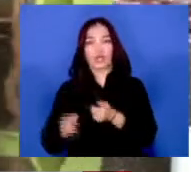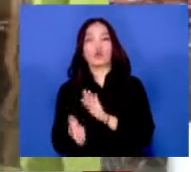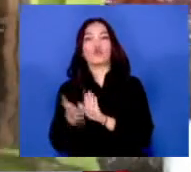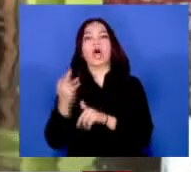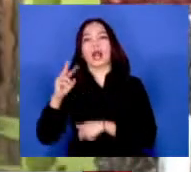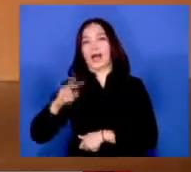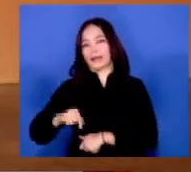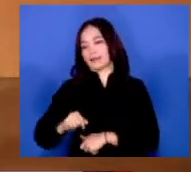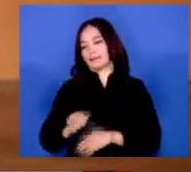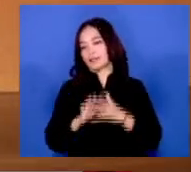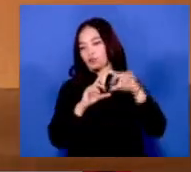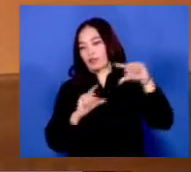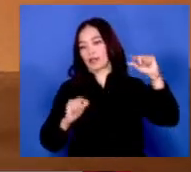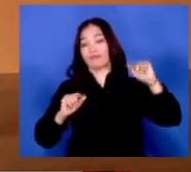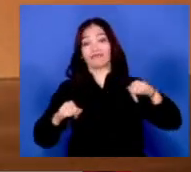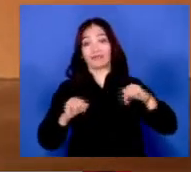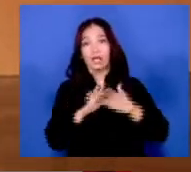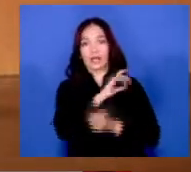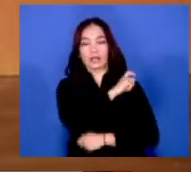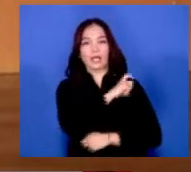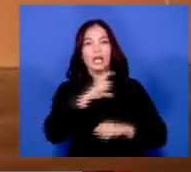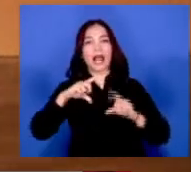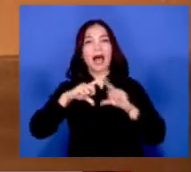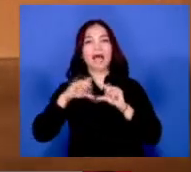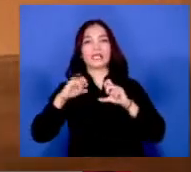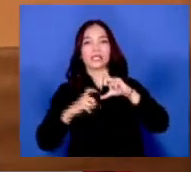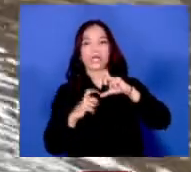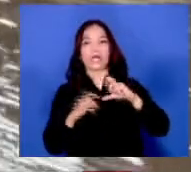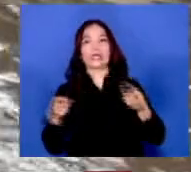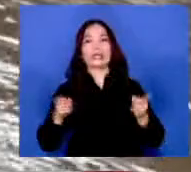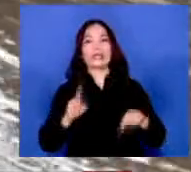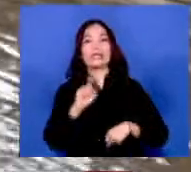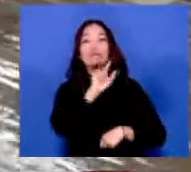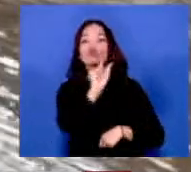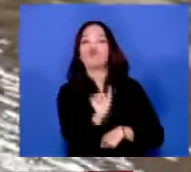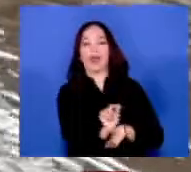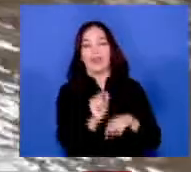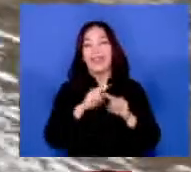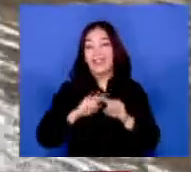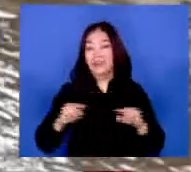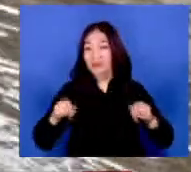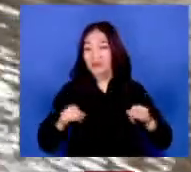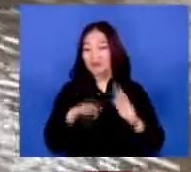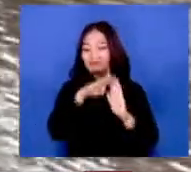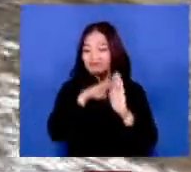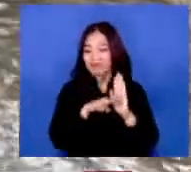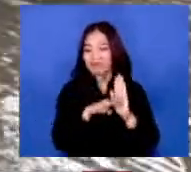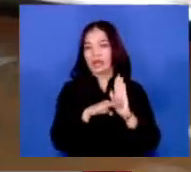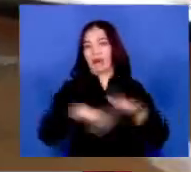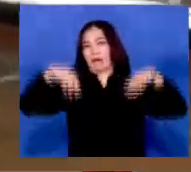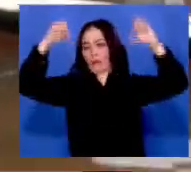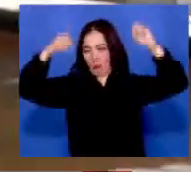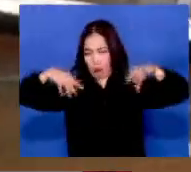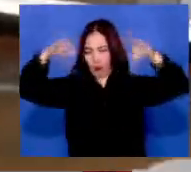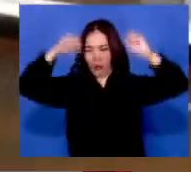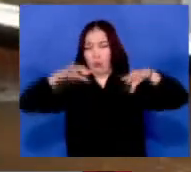meluap. Banjir di Kecamatan Lais sudah terjadi selama satu bulan, namun alih-alih surut, debit air justru